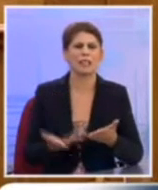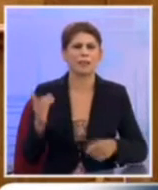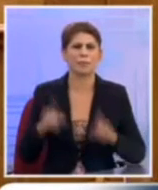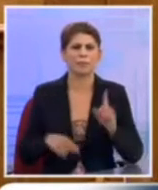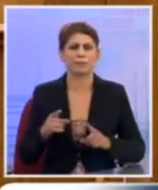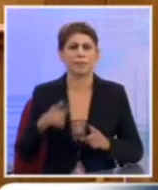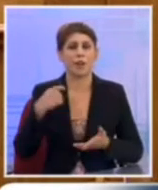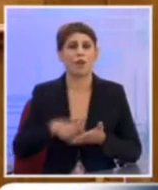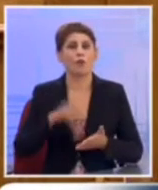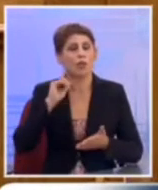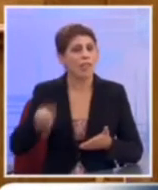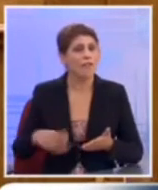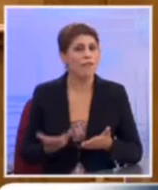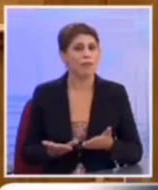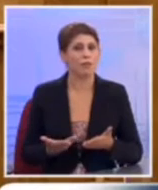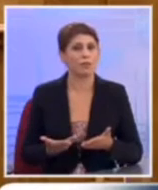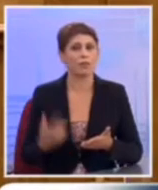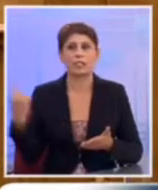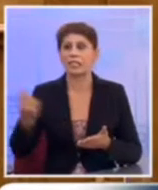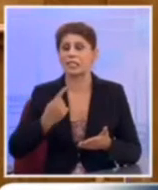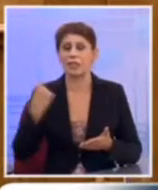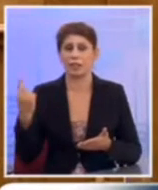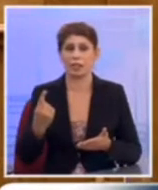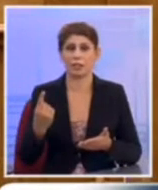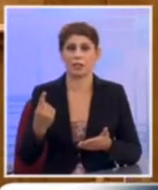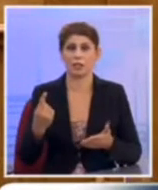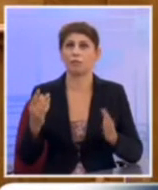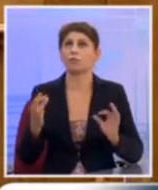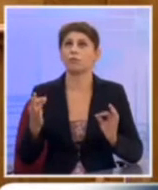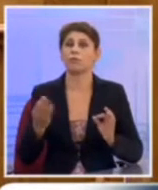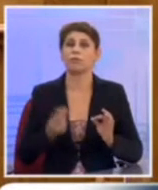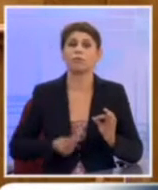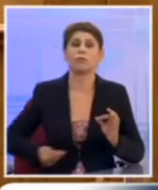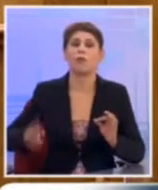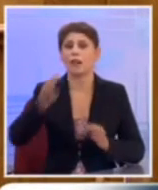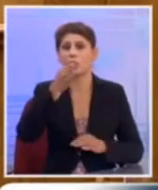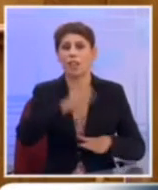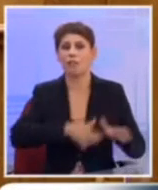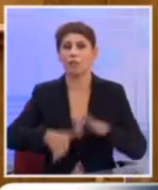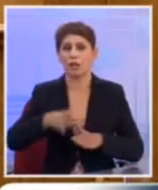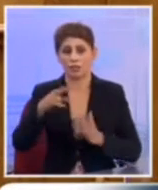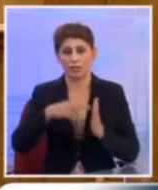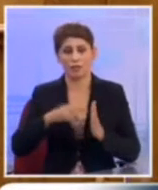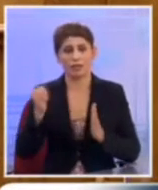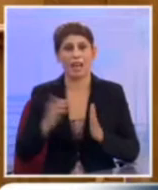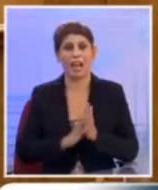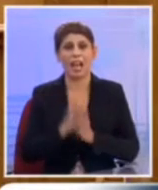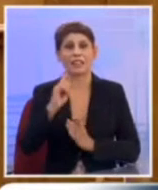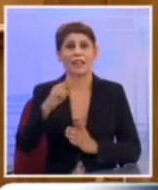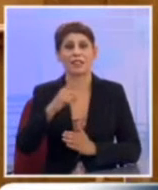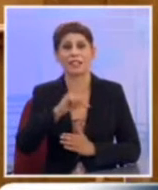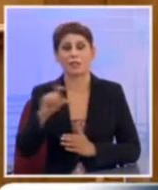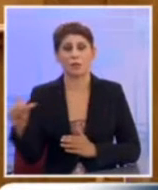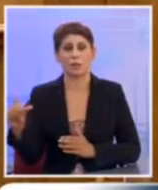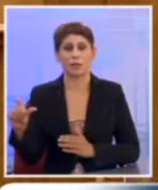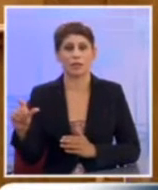σε συνθήκες, μάλιστα, φοβερής διαφθοράς Διάβαζα χθες 11 δισεκατομμύρια.